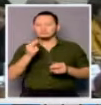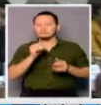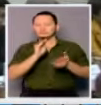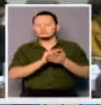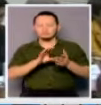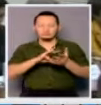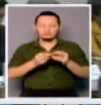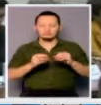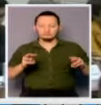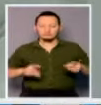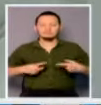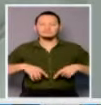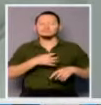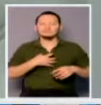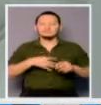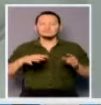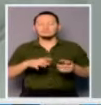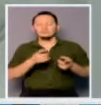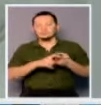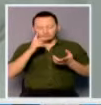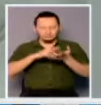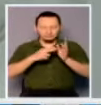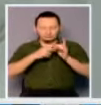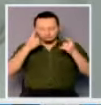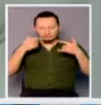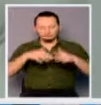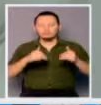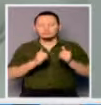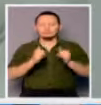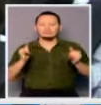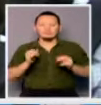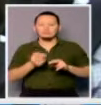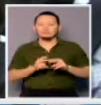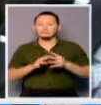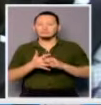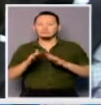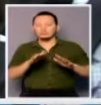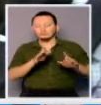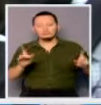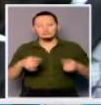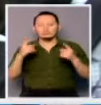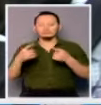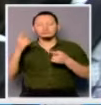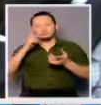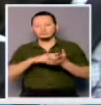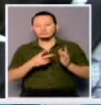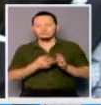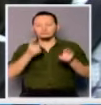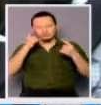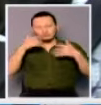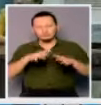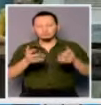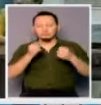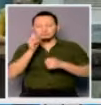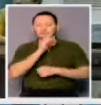әкімдердің жергілікті маңызы бар өзекті мәселелерді шешуге қабілетін кеңейтуге және өз ауылдарын дамытуға бағытталған шешімдерді қабылдауға